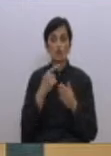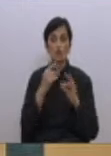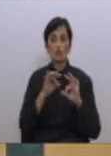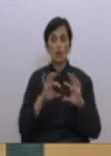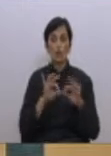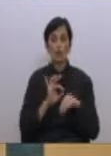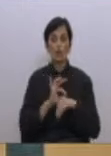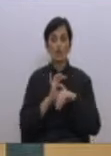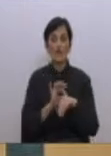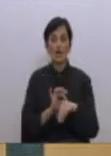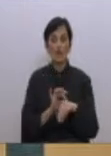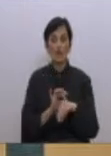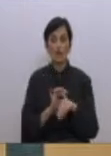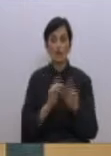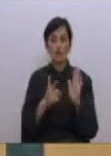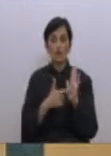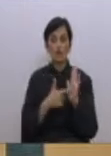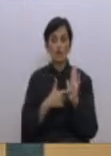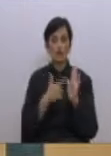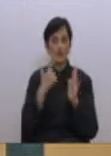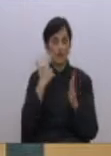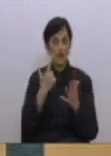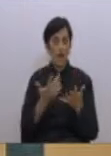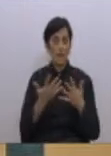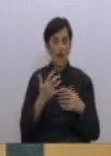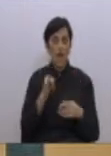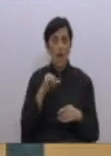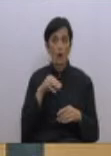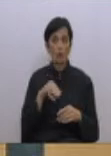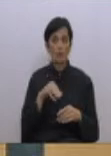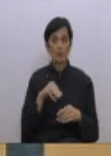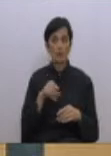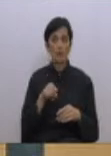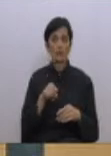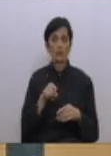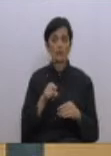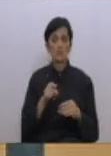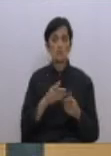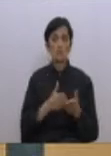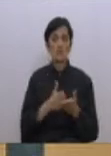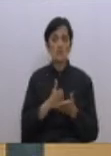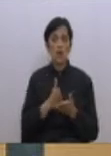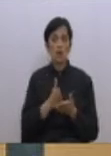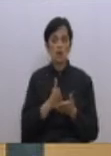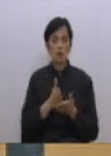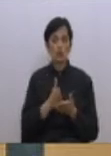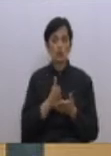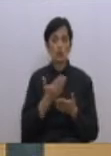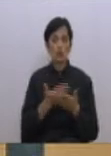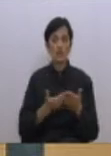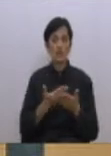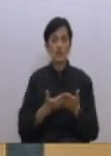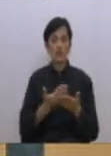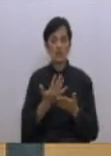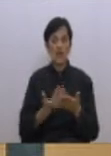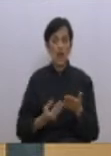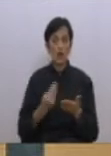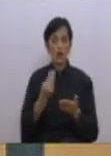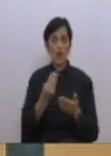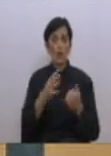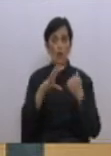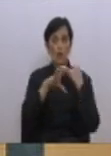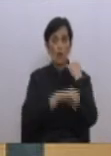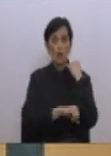ჩავატარეთ 7 ეფექტიანობის აუდიტი. ამ მიმართულებით გაიცა რეკომენდაციები. ბოლო 5